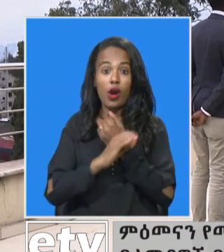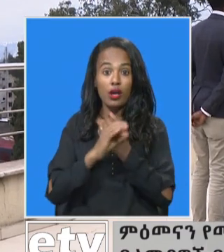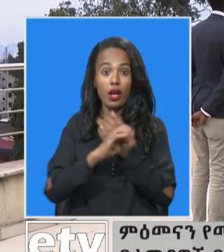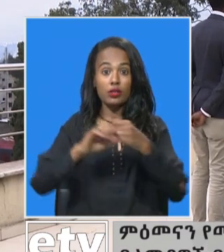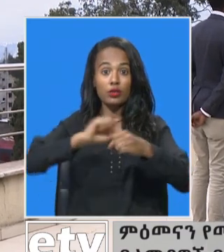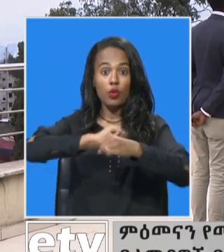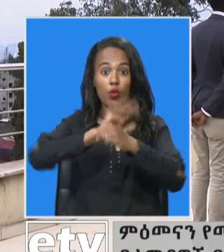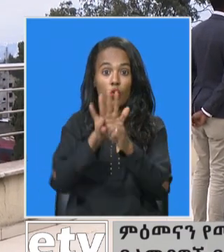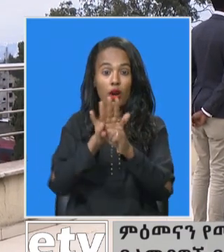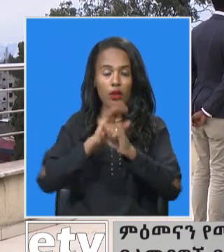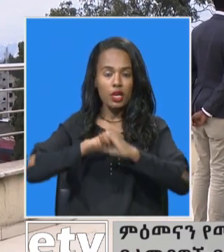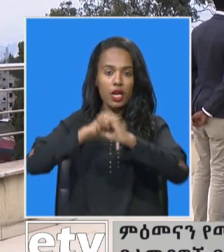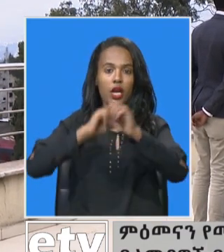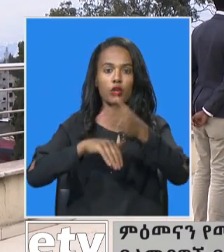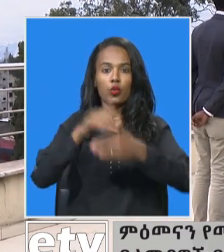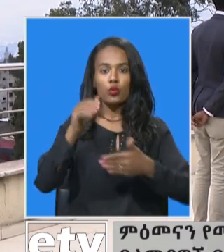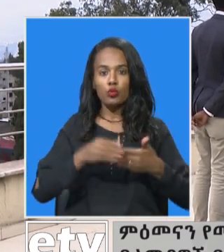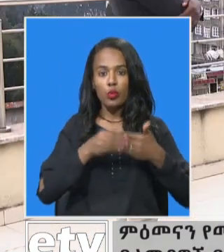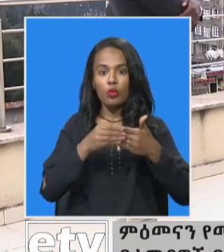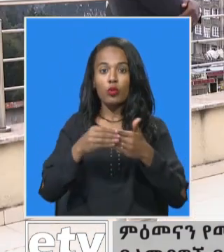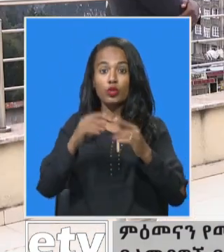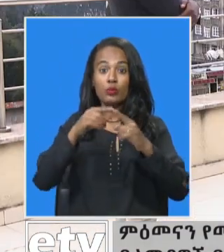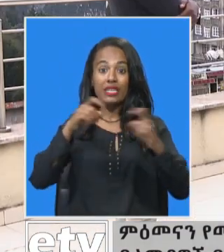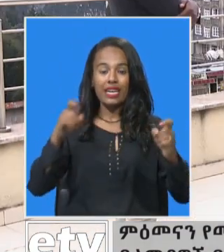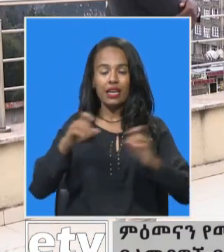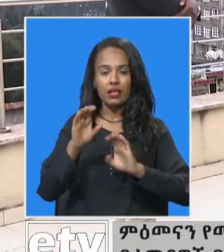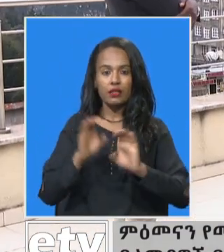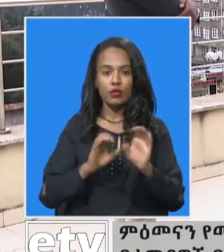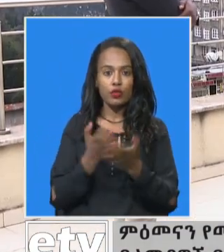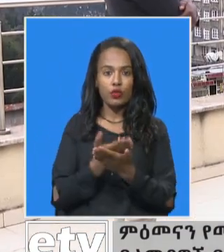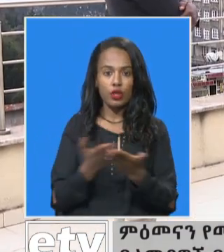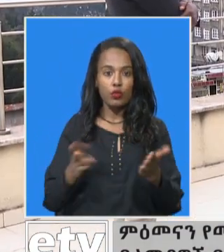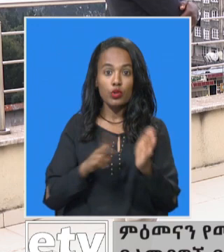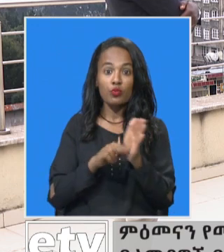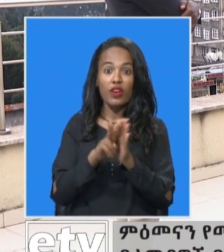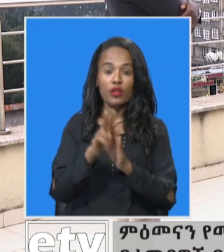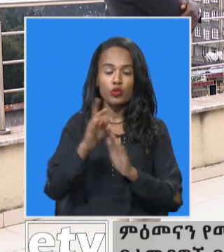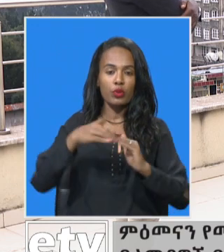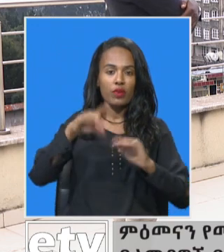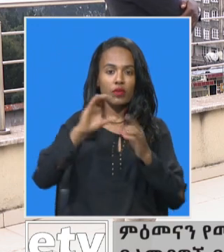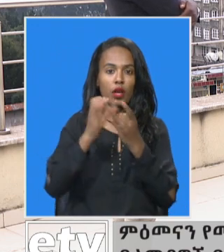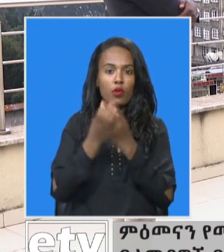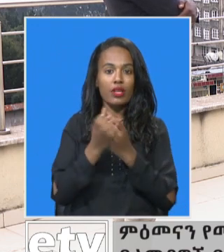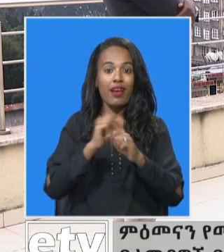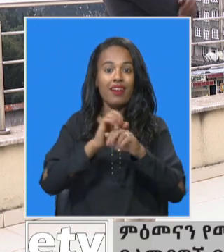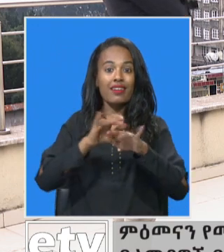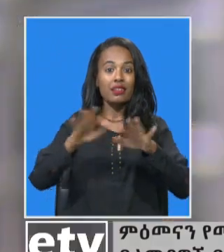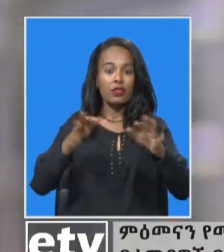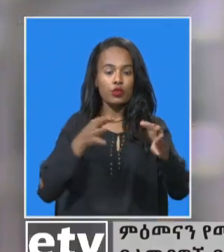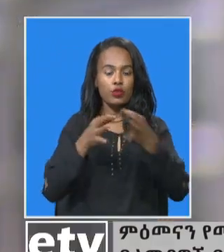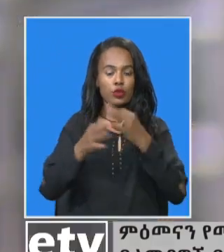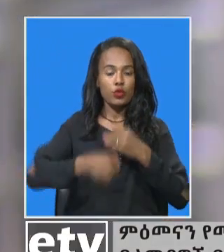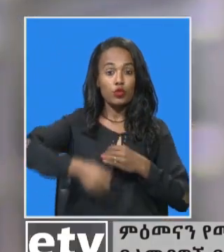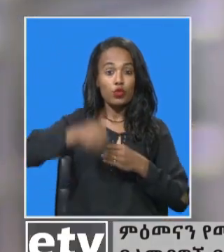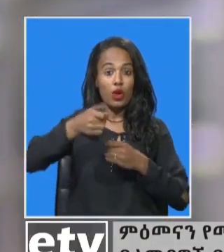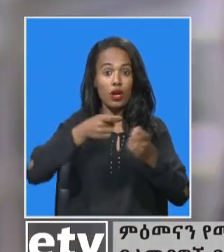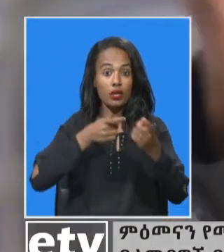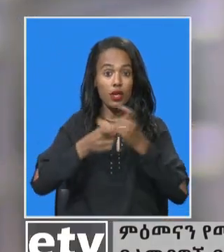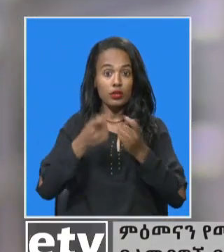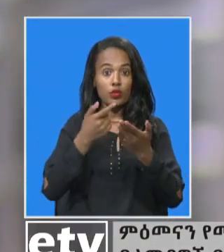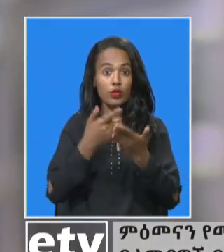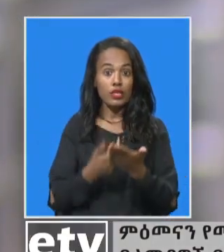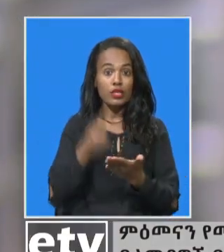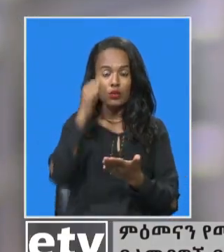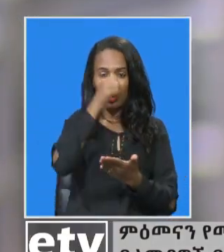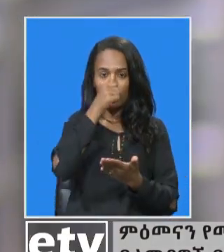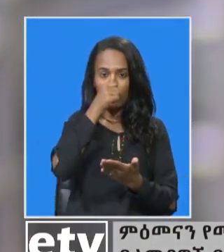ቫይረስን ለመከላከል ከወጡ መመሪያዎች በተቃራኒ የተከናወኑ ሁኔታዎች ቫይረሱን በከፍተኛ ሁኔታ እንዳሰራጩት የሚገልጹት ዋና ዳይሬክተሩ